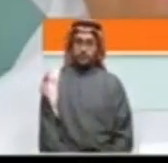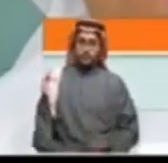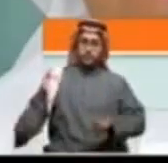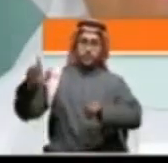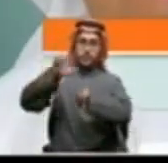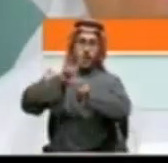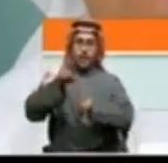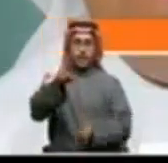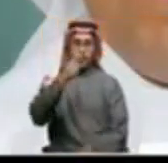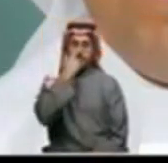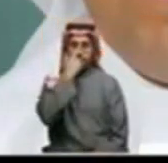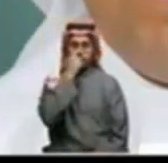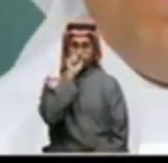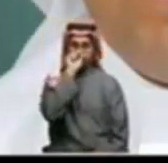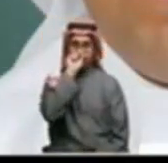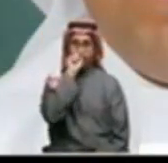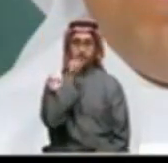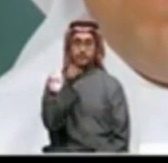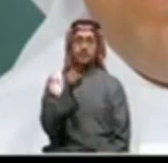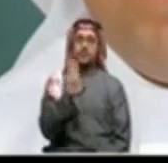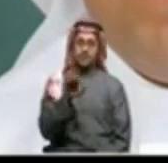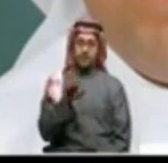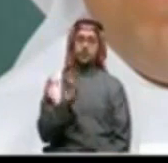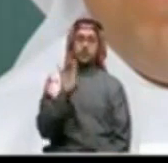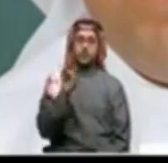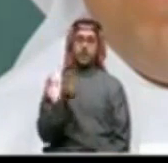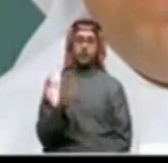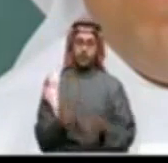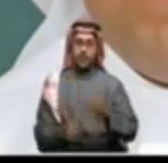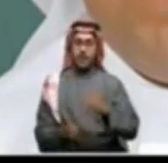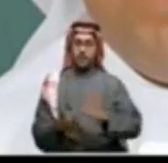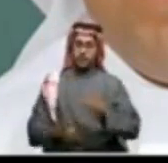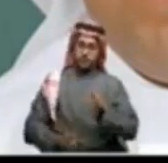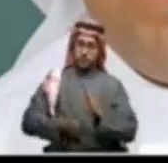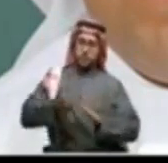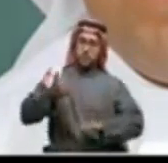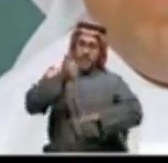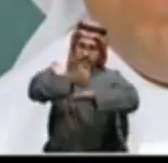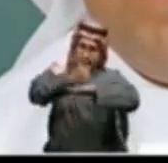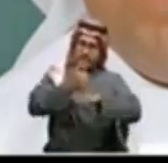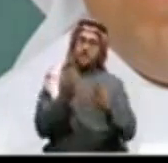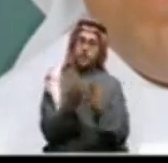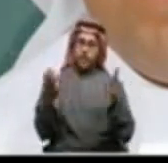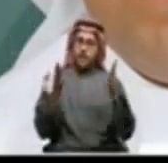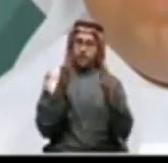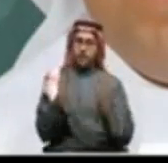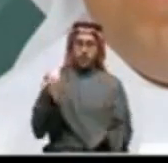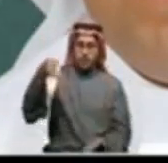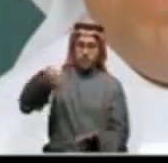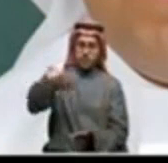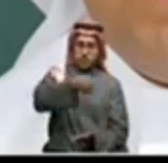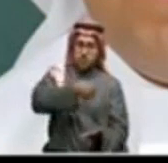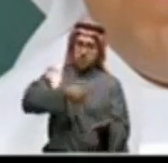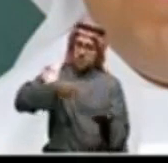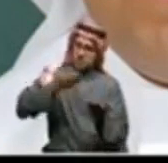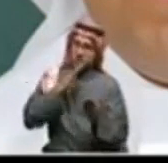شركة مشاريع الترفيه السعودية أنشئت من قبل في المستثمرات العامة كأحد المبادرات الاستراتيجية لتطوير بعض القطاعات الحيوية